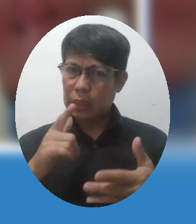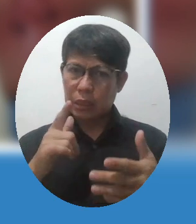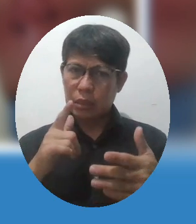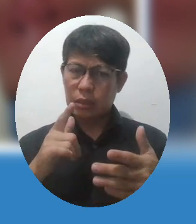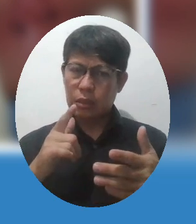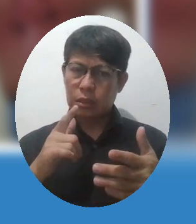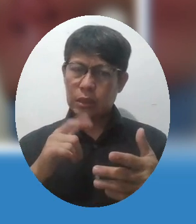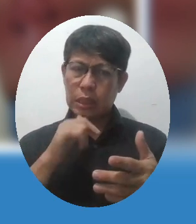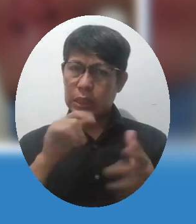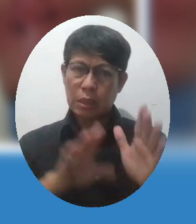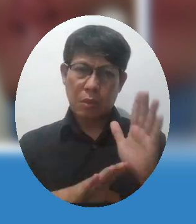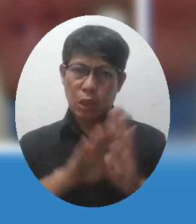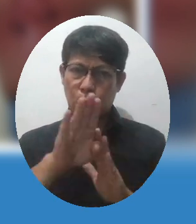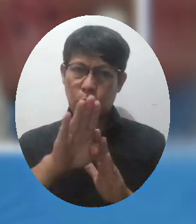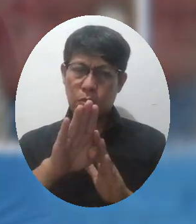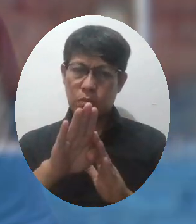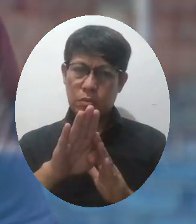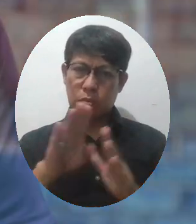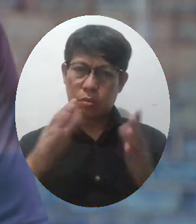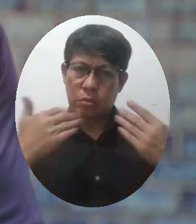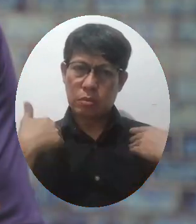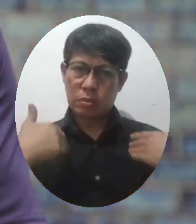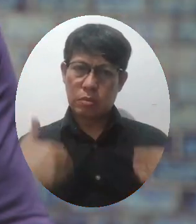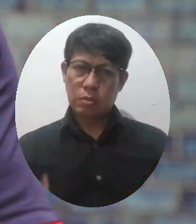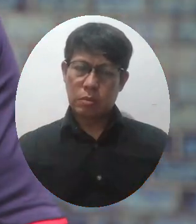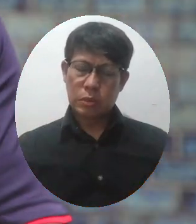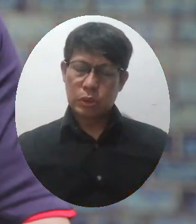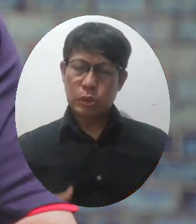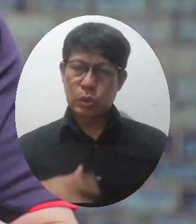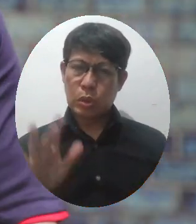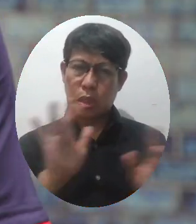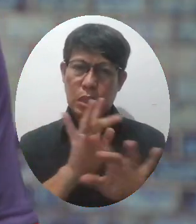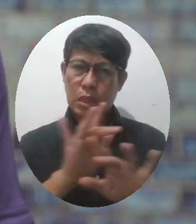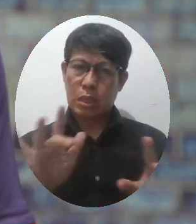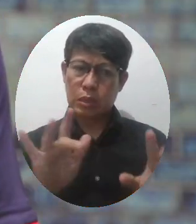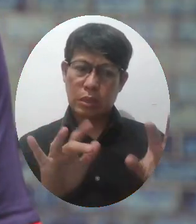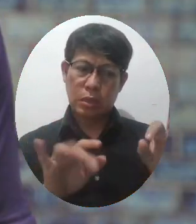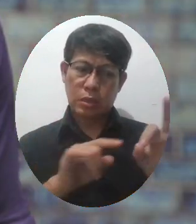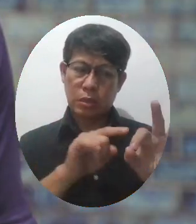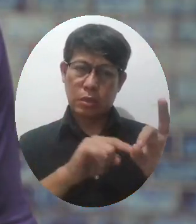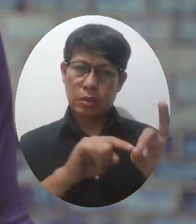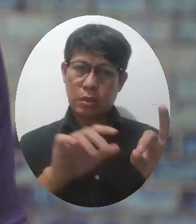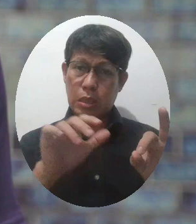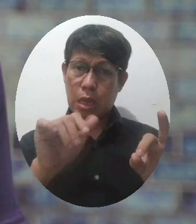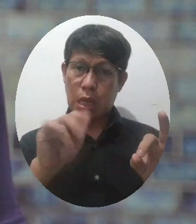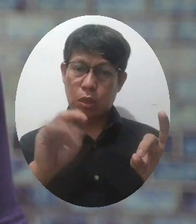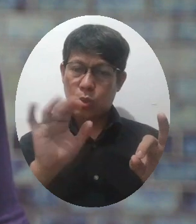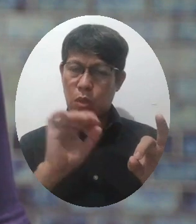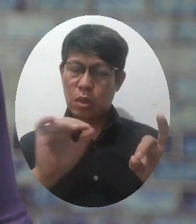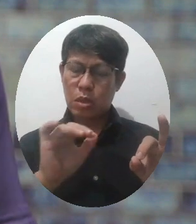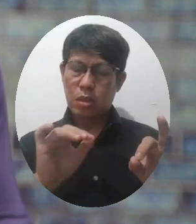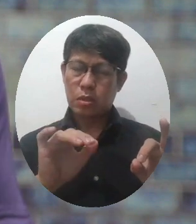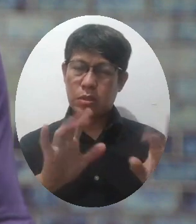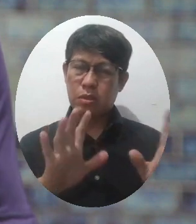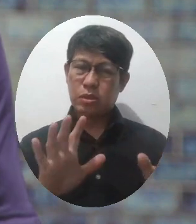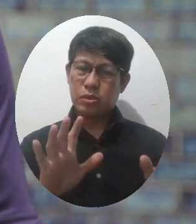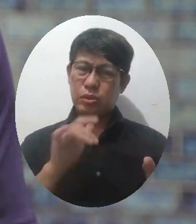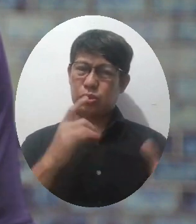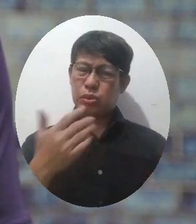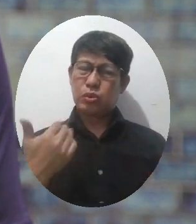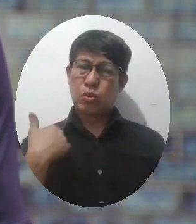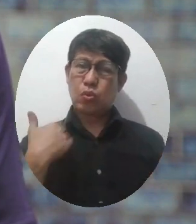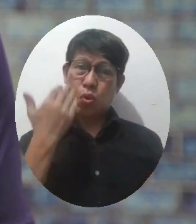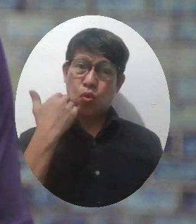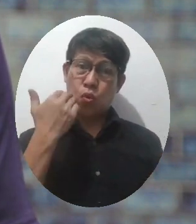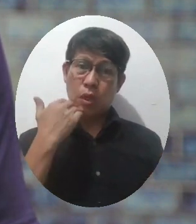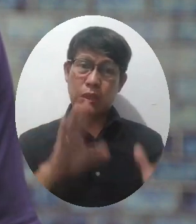stage. Nagkakaroon ng anomalya ang proseso ng pagbuo ng mga organs ng bata. Kung walang